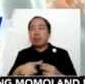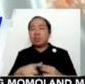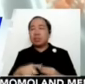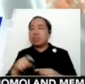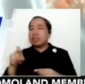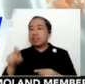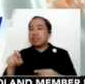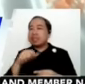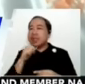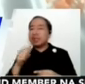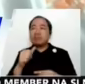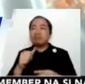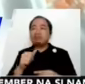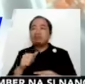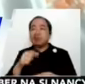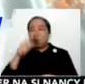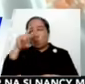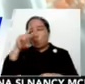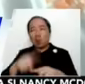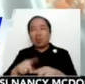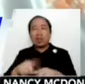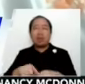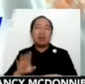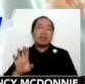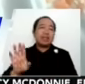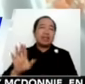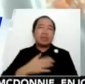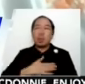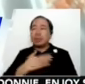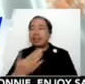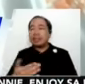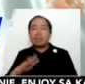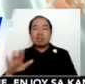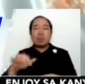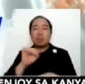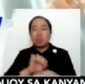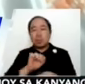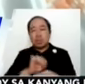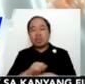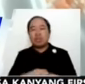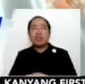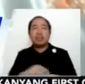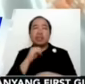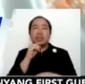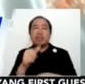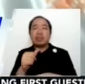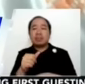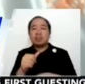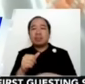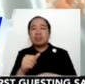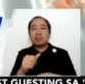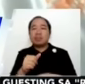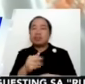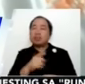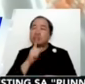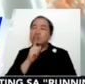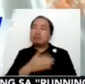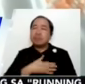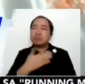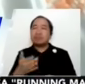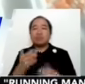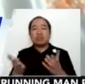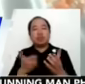hindi tapat sa kanilang trabaho, at hindi tapat sa pagsisilbi sa tabayan. Yung frustration